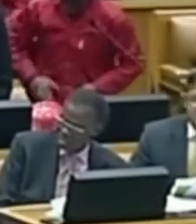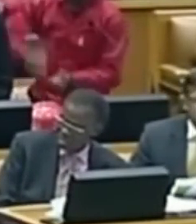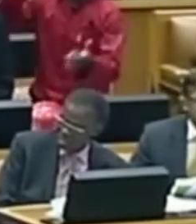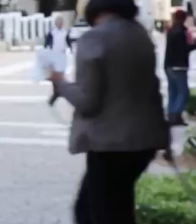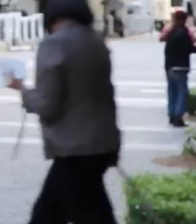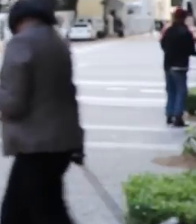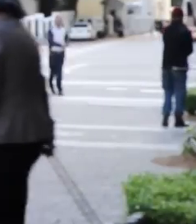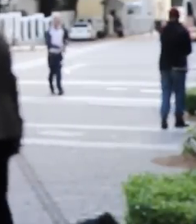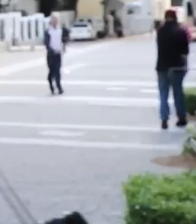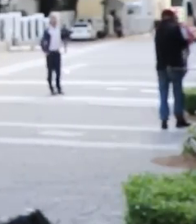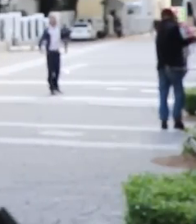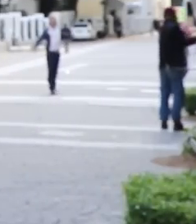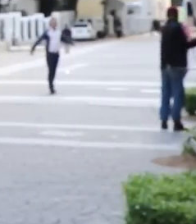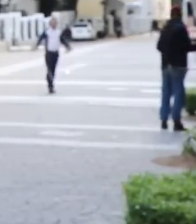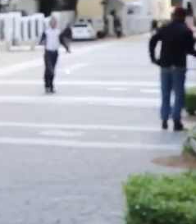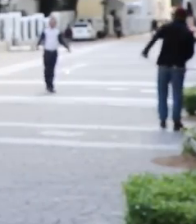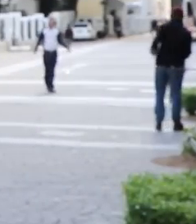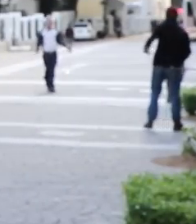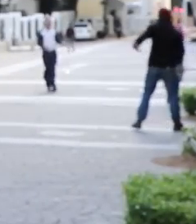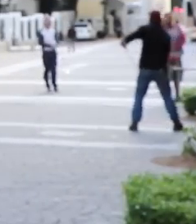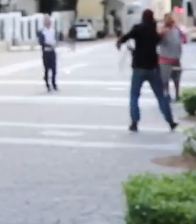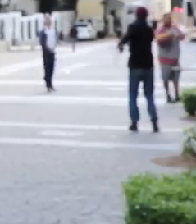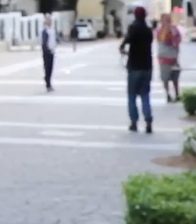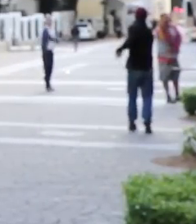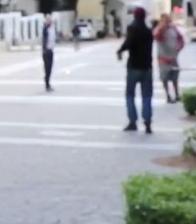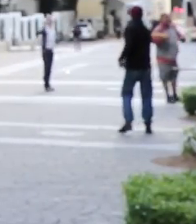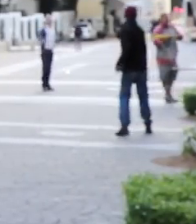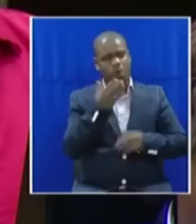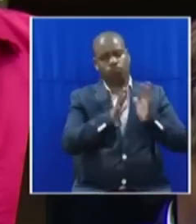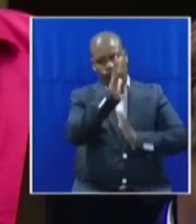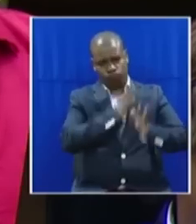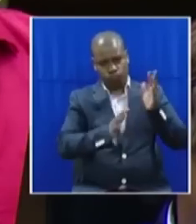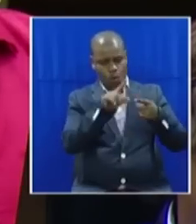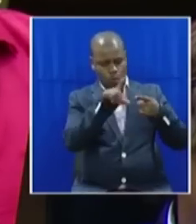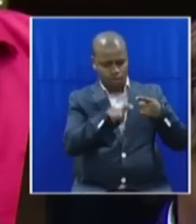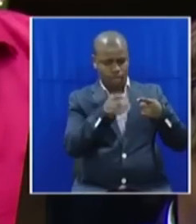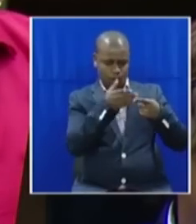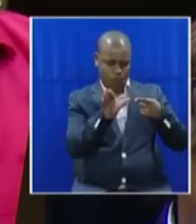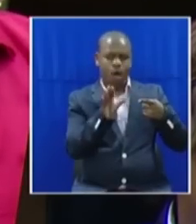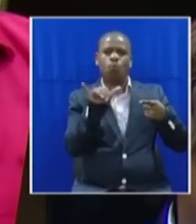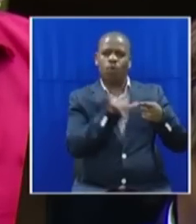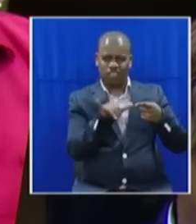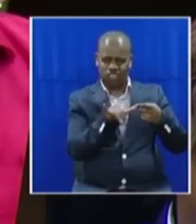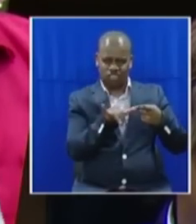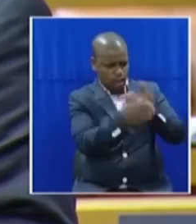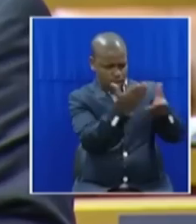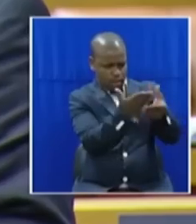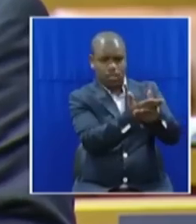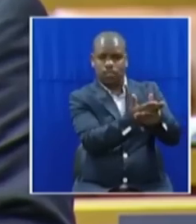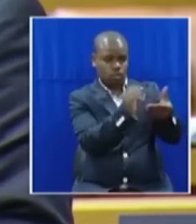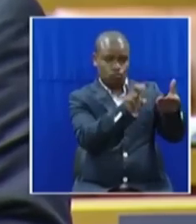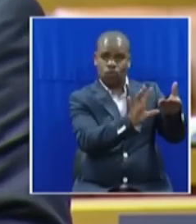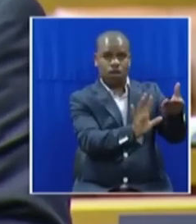omstrede nie, maar oppositiepartye sê hulle beplan om die president te looi met die opvolgvrae. Die EFF het gesê op hulle